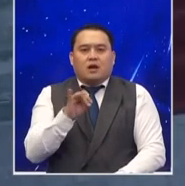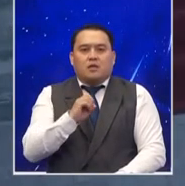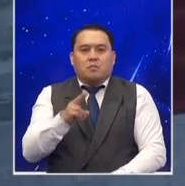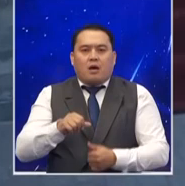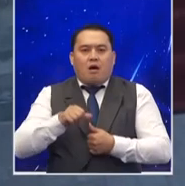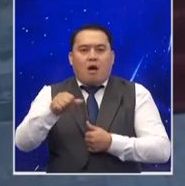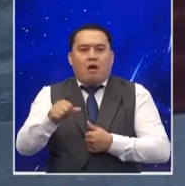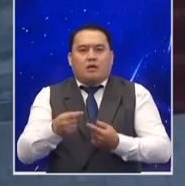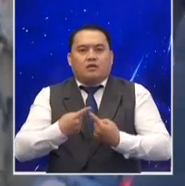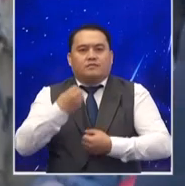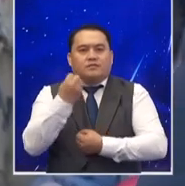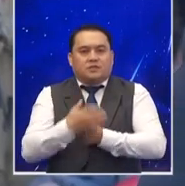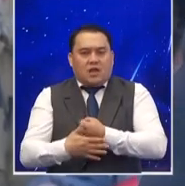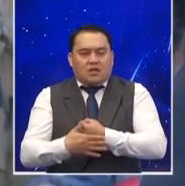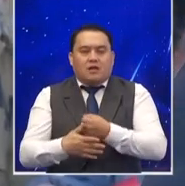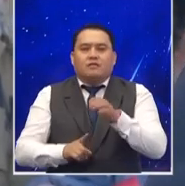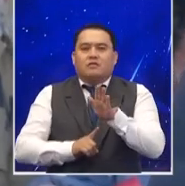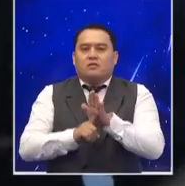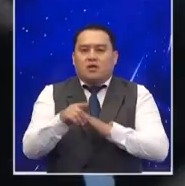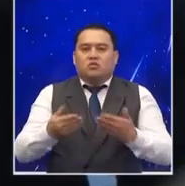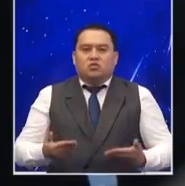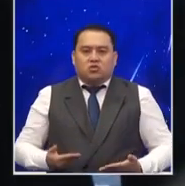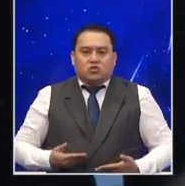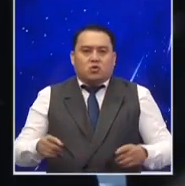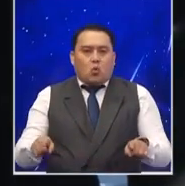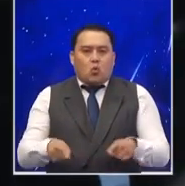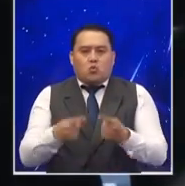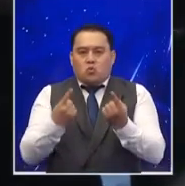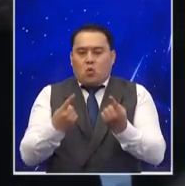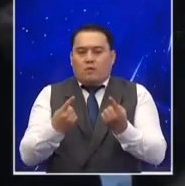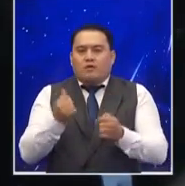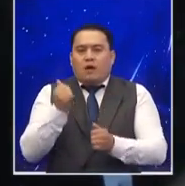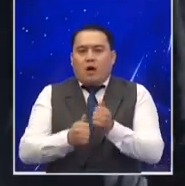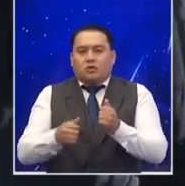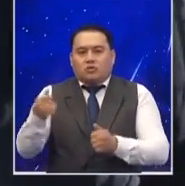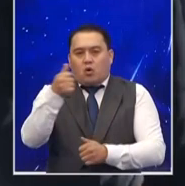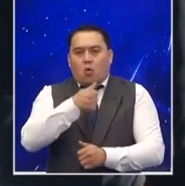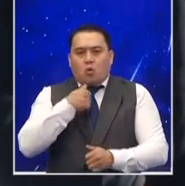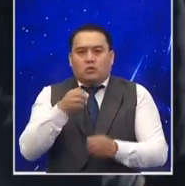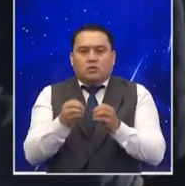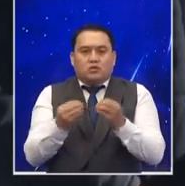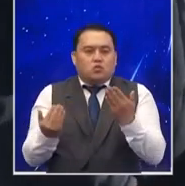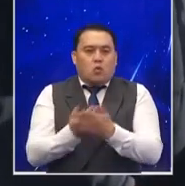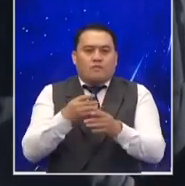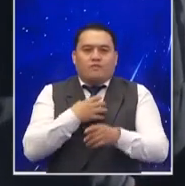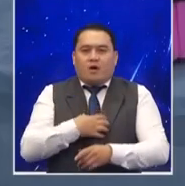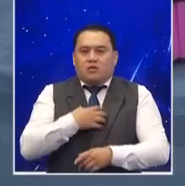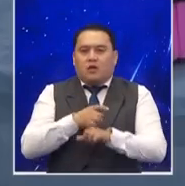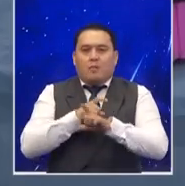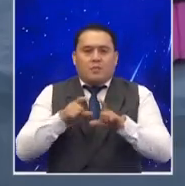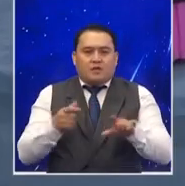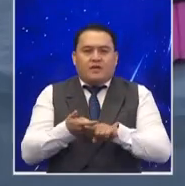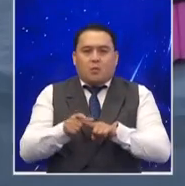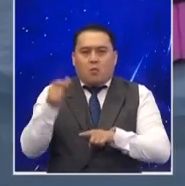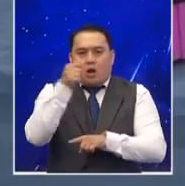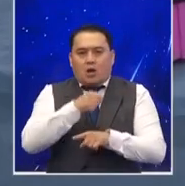отдельной административной единицей. С этого момента жизнь здесь заиграла новыми красками. Ежегодно в регионе сдаются десятки особо значимых объектов. В этом